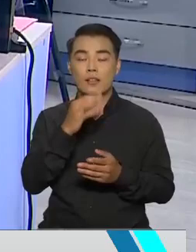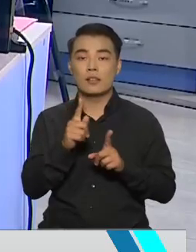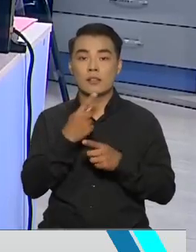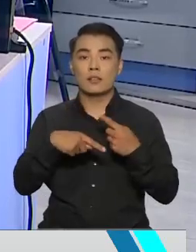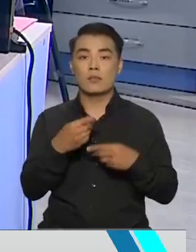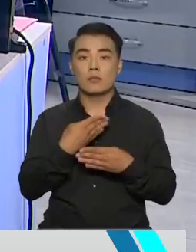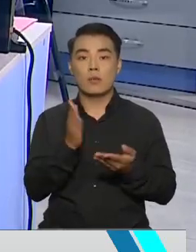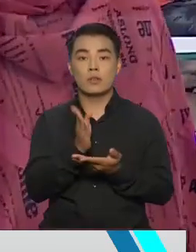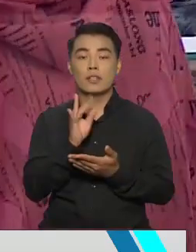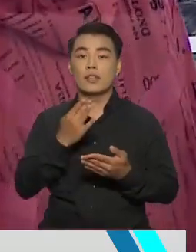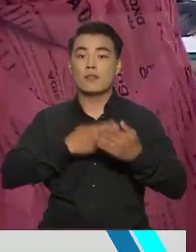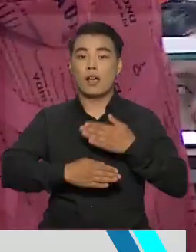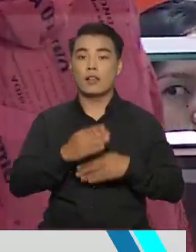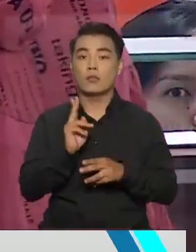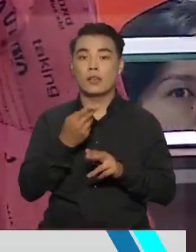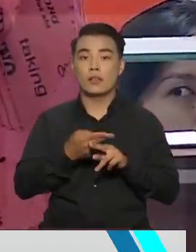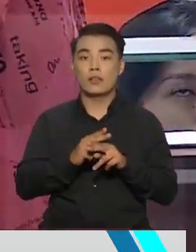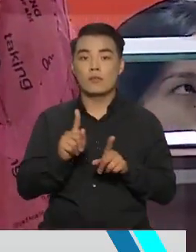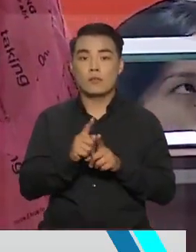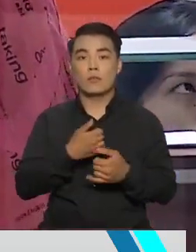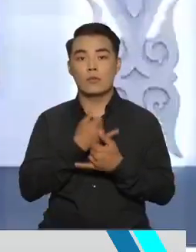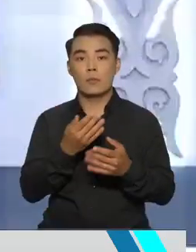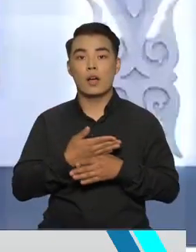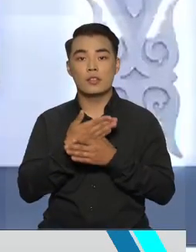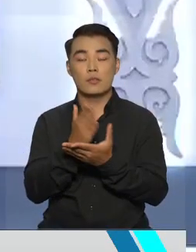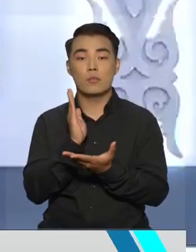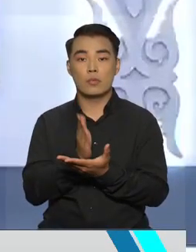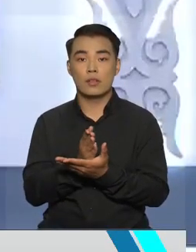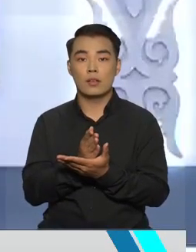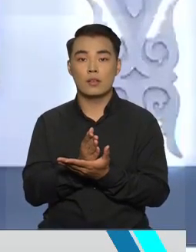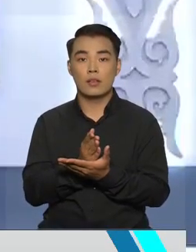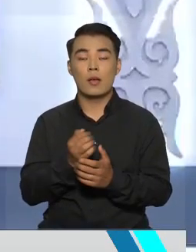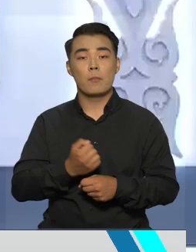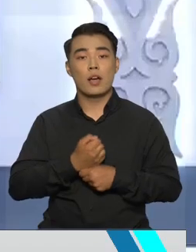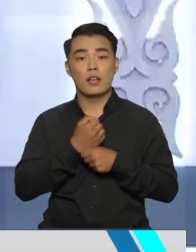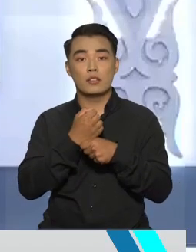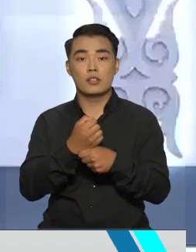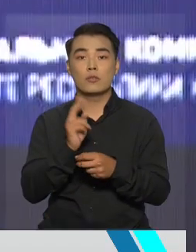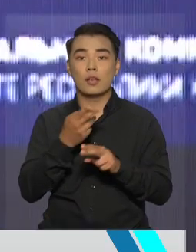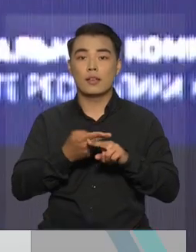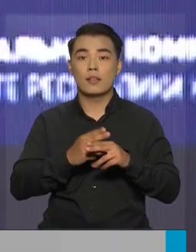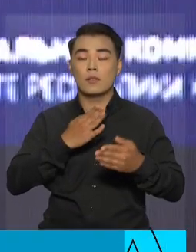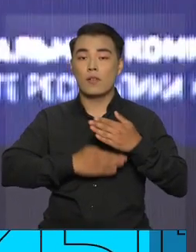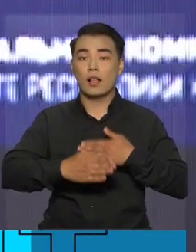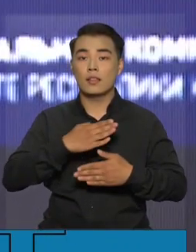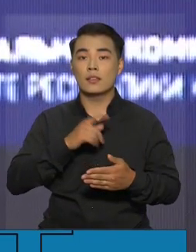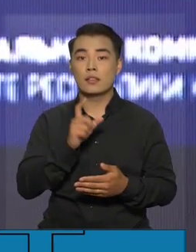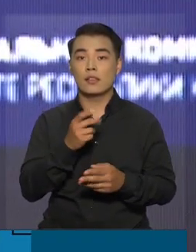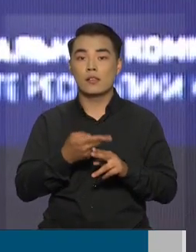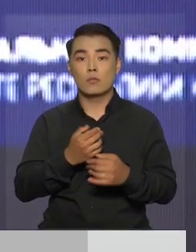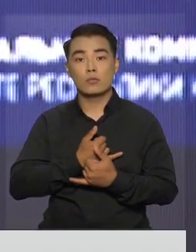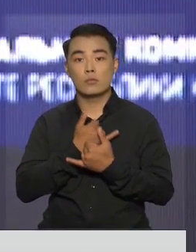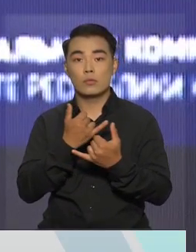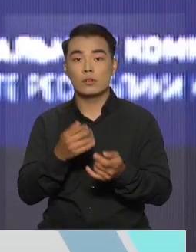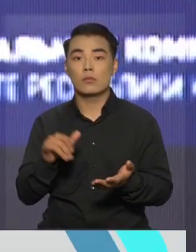Сондай-ақ мүгедектерге де күтім жасаушыларына да көмек бар. Поддержки лиц с инвалидностью. Мүгедектігі бар адамдарға қызмет көрсету